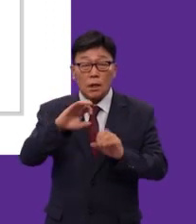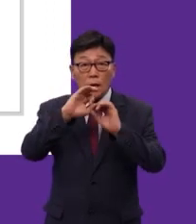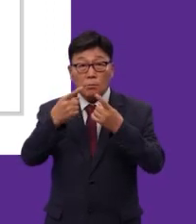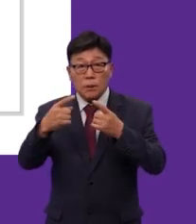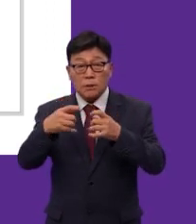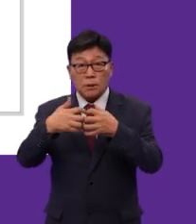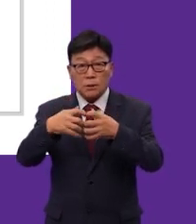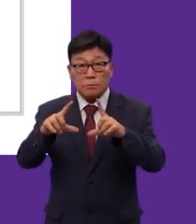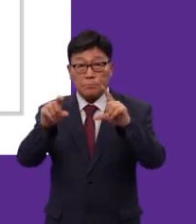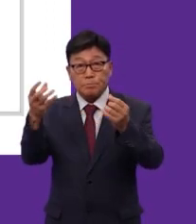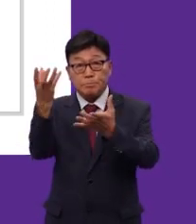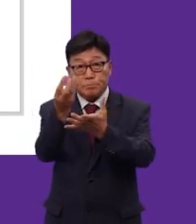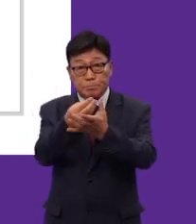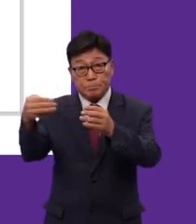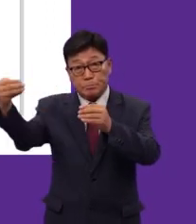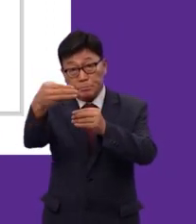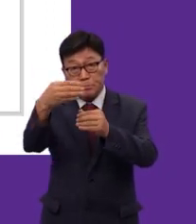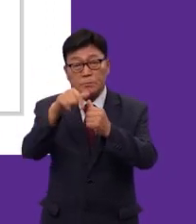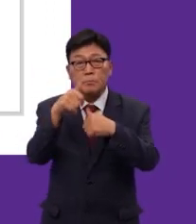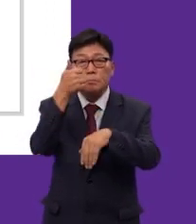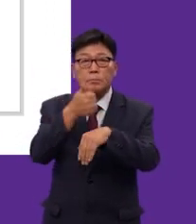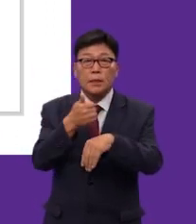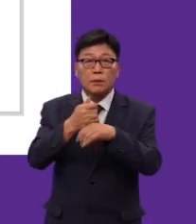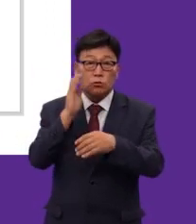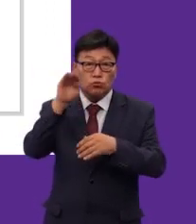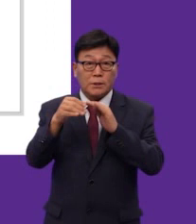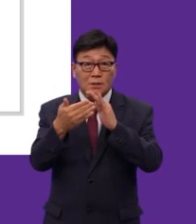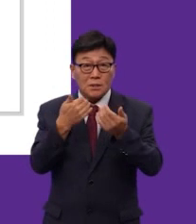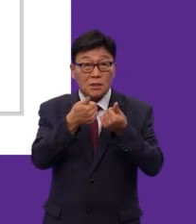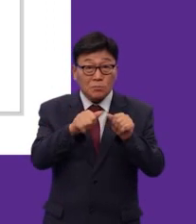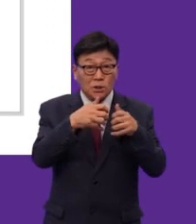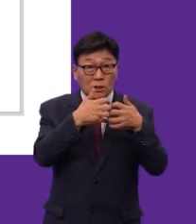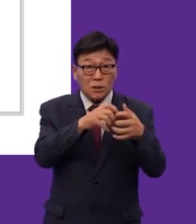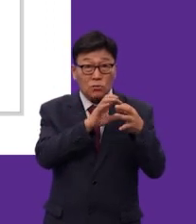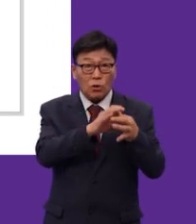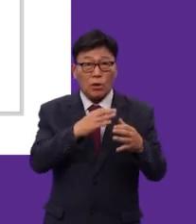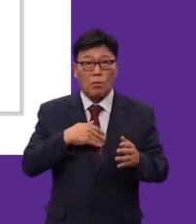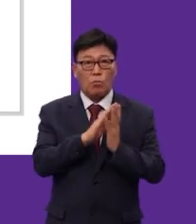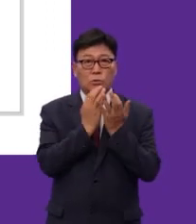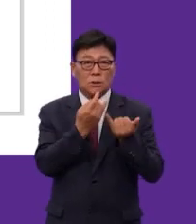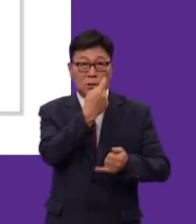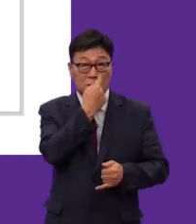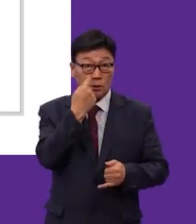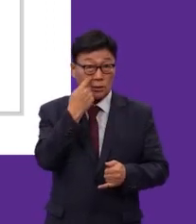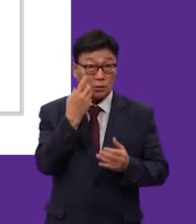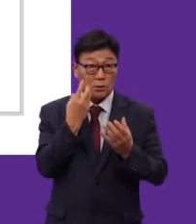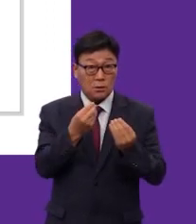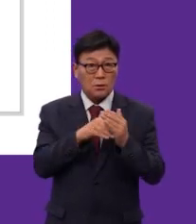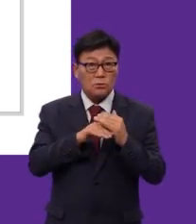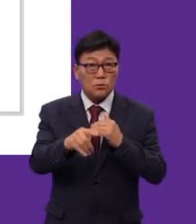번째, 통합복지카드를 감면 단말기에 삽입하시고 마지막으로 출발 전 지문 인식기를 통해 본인 인증